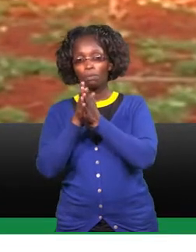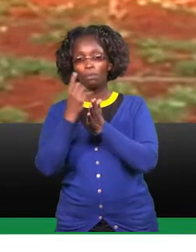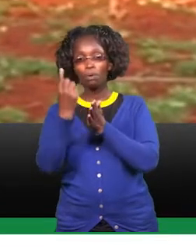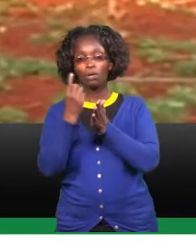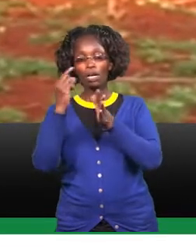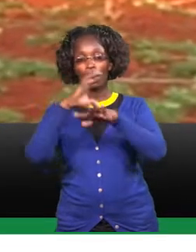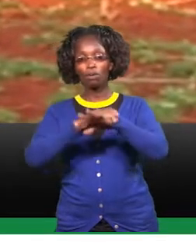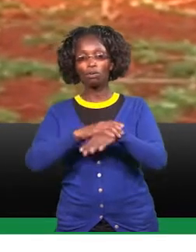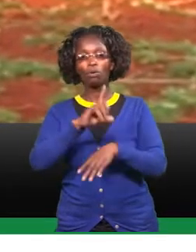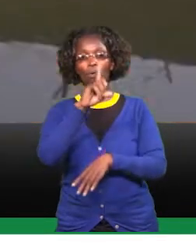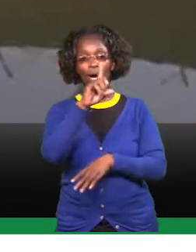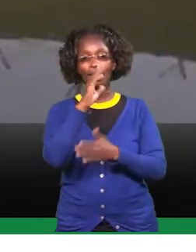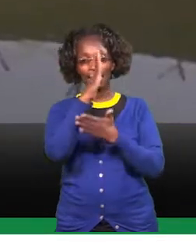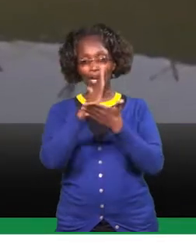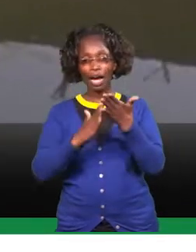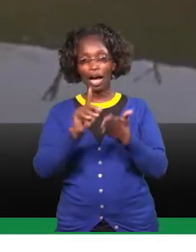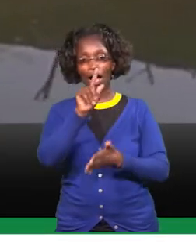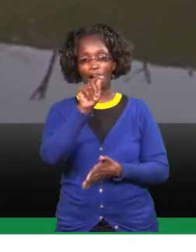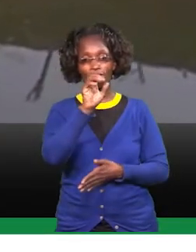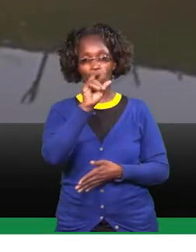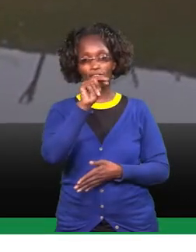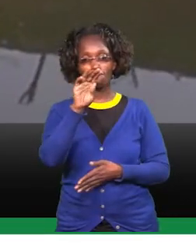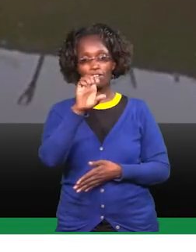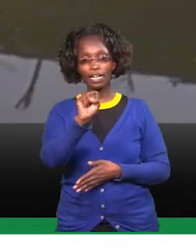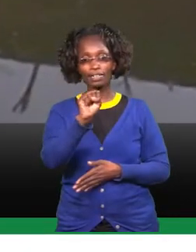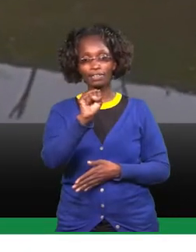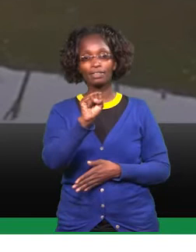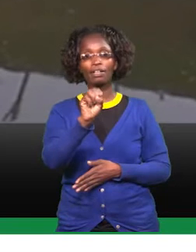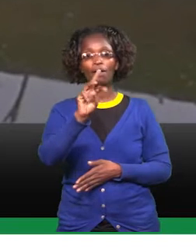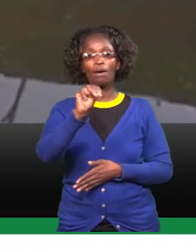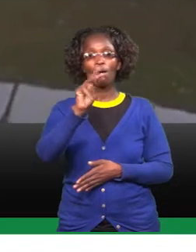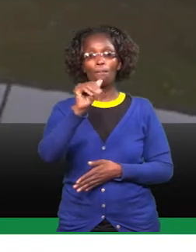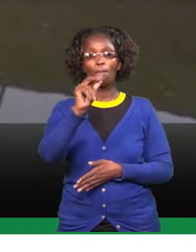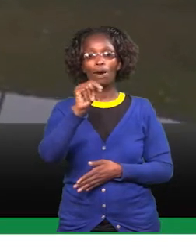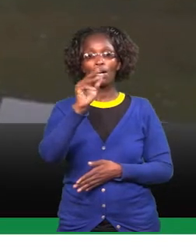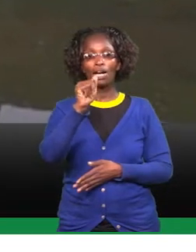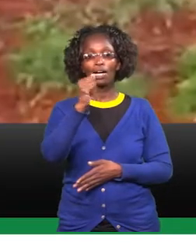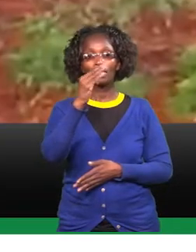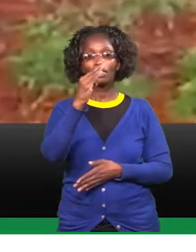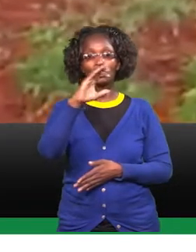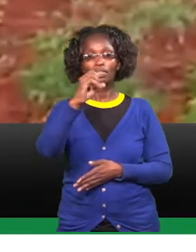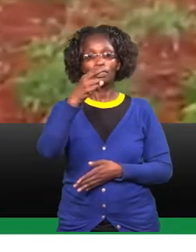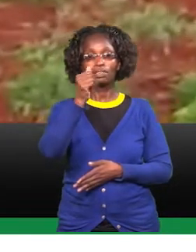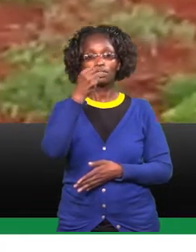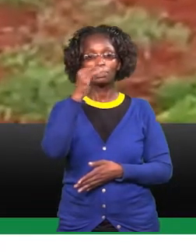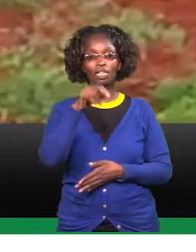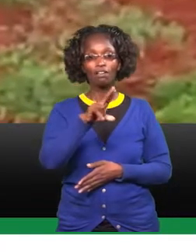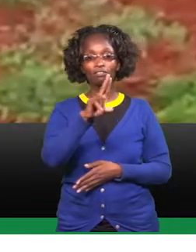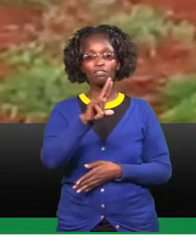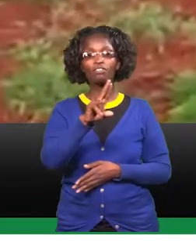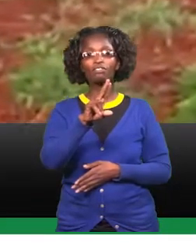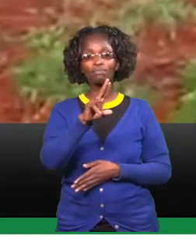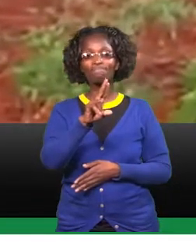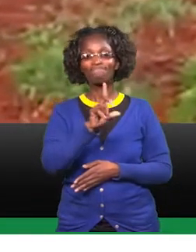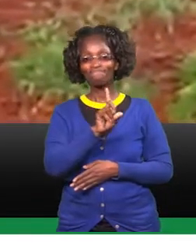yake nilipata tani moja na nusu. Mwachofi Mwanadau ni miongoni mwa wakulima wanaobatilisha dhana kuwa maeneo